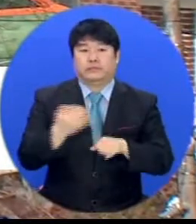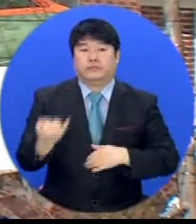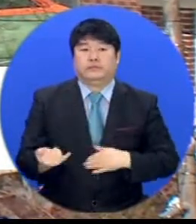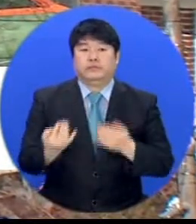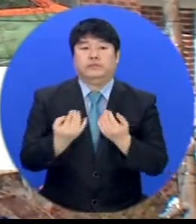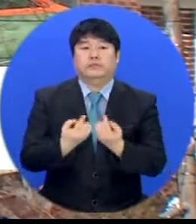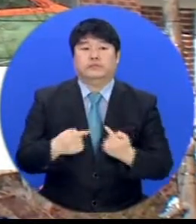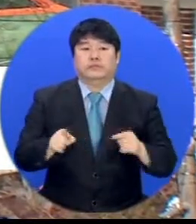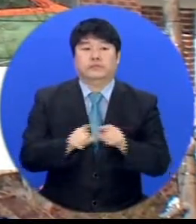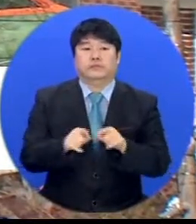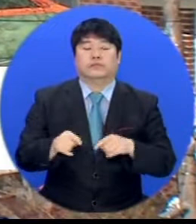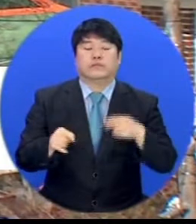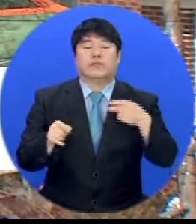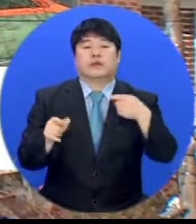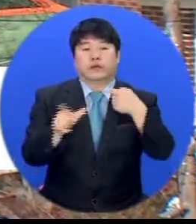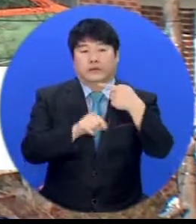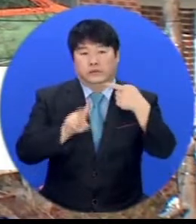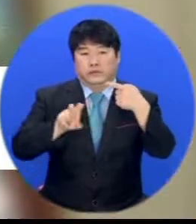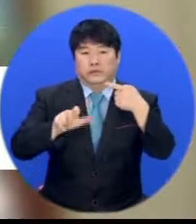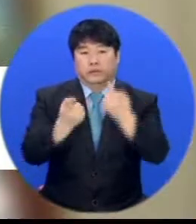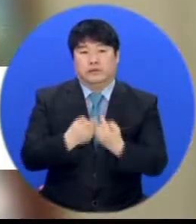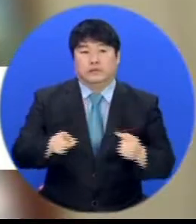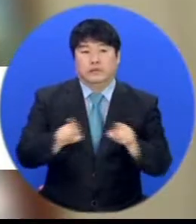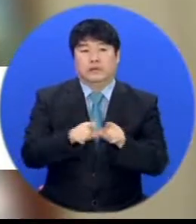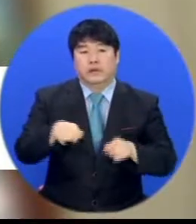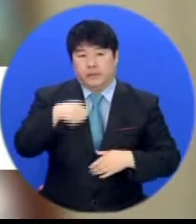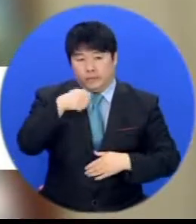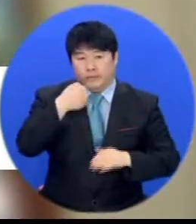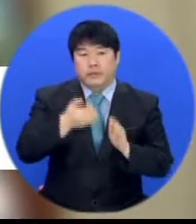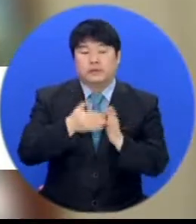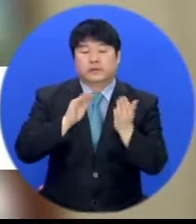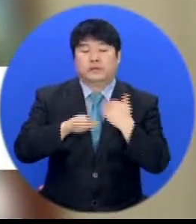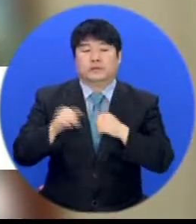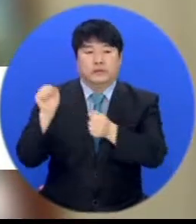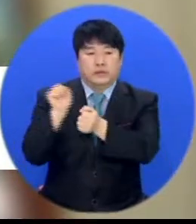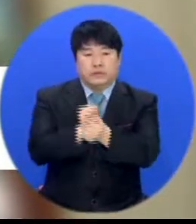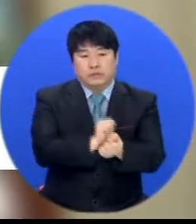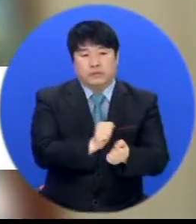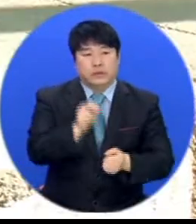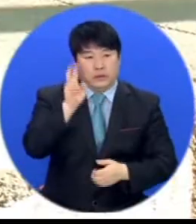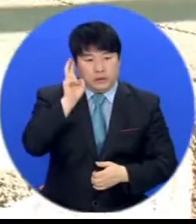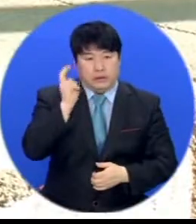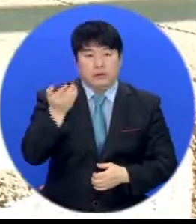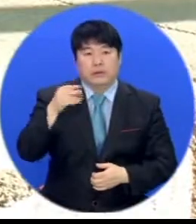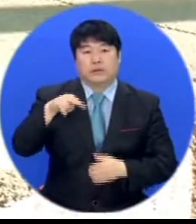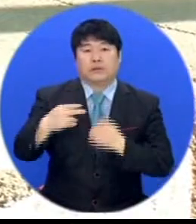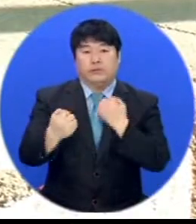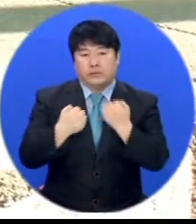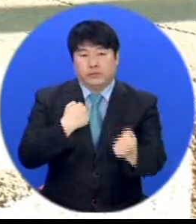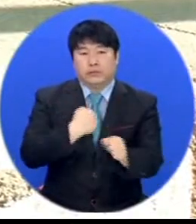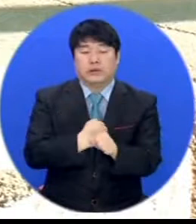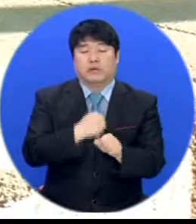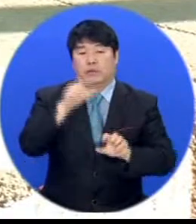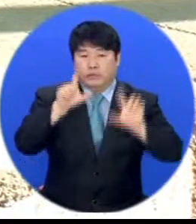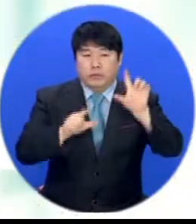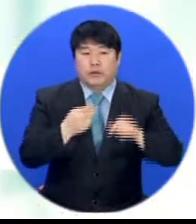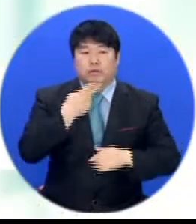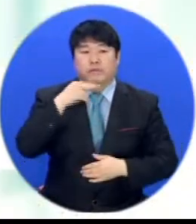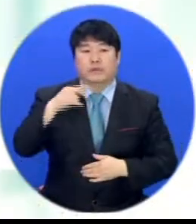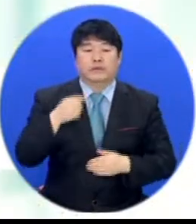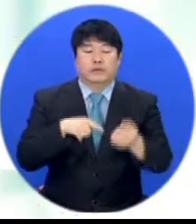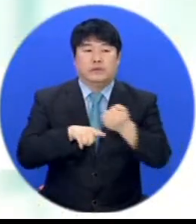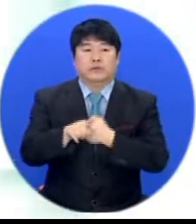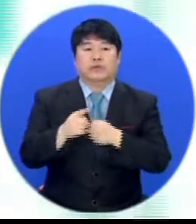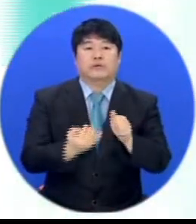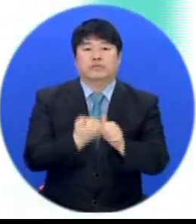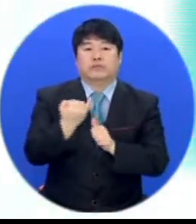여동생과 지난달 25일 함께 식사한 뒤에 감염된 것으로 추정되는데도 불구하고 증상이 없었다는 이유로